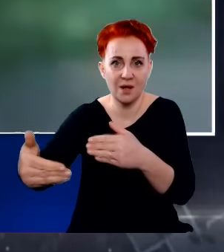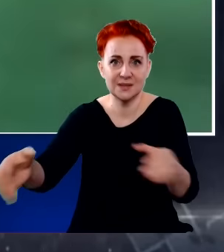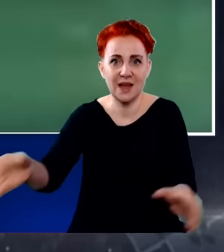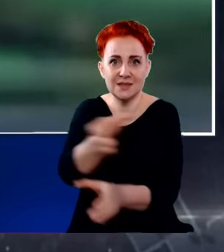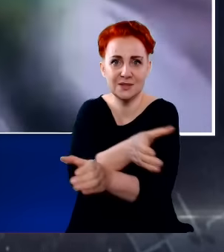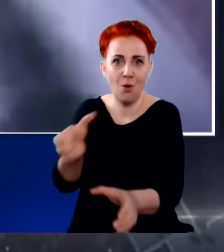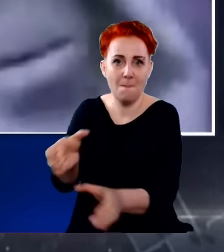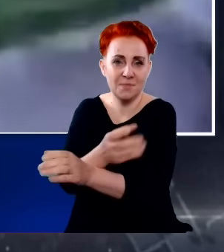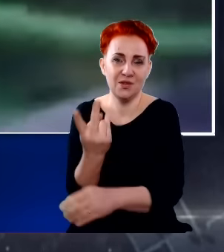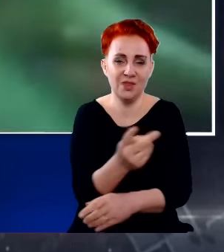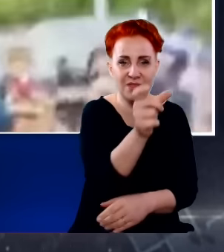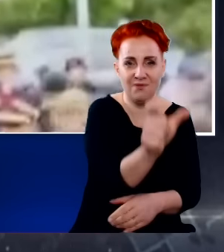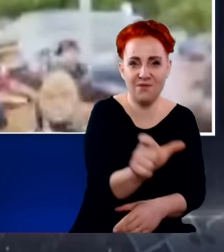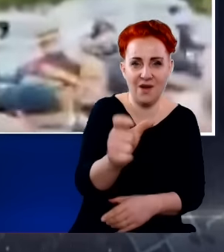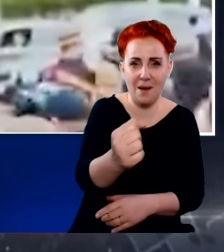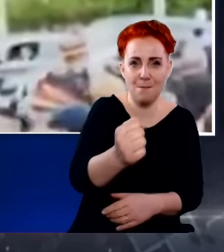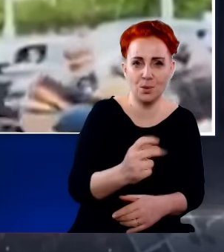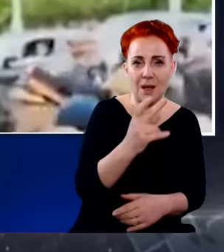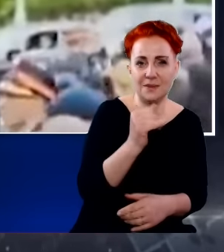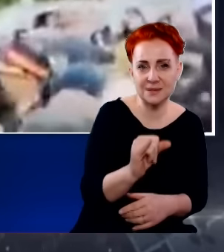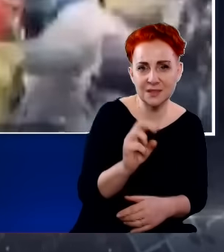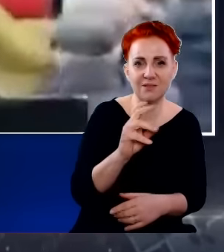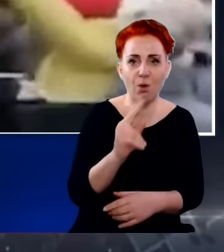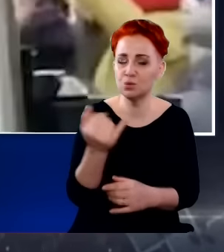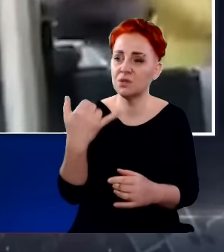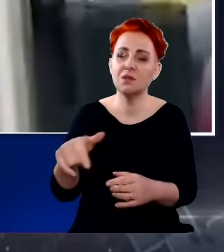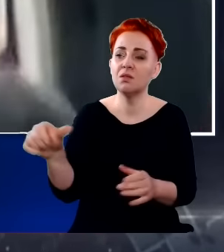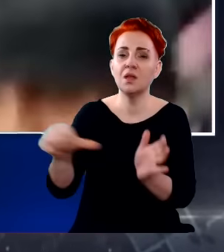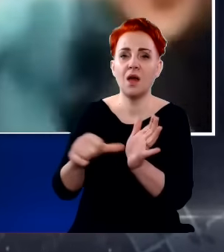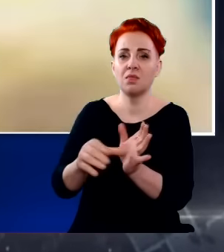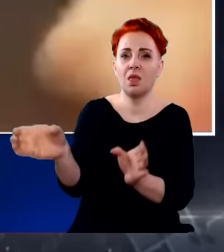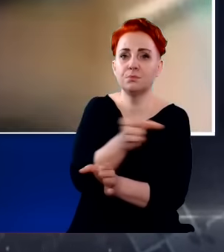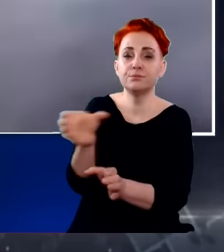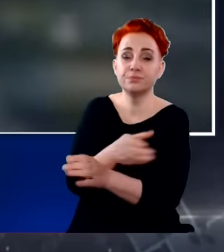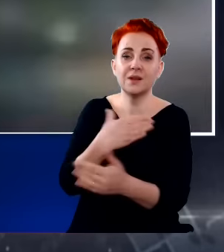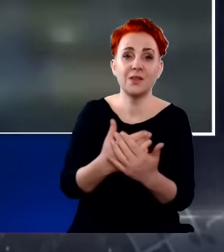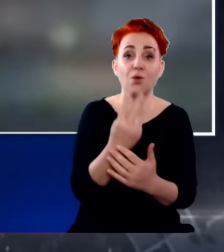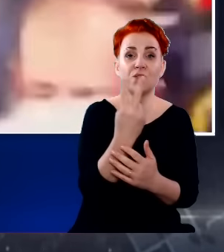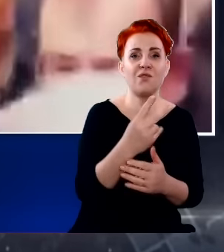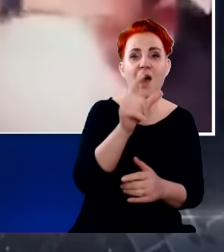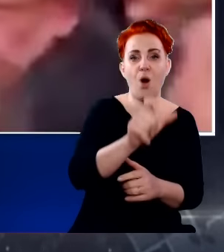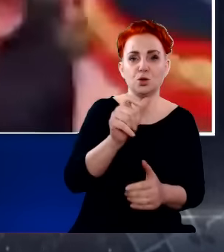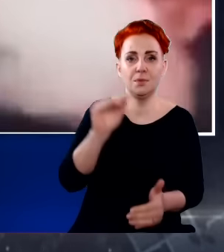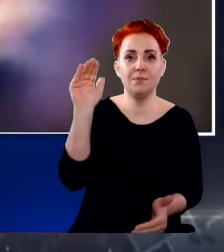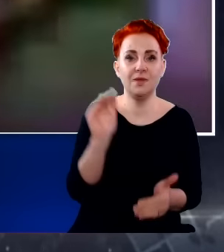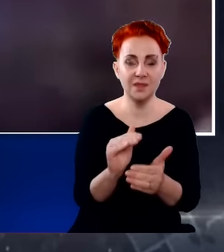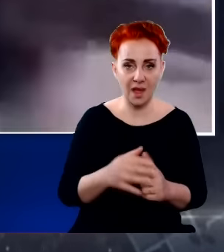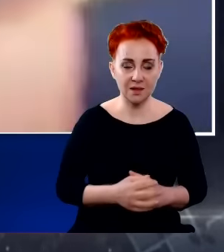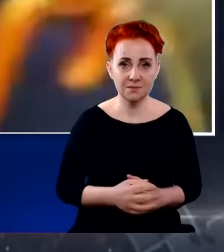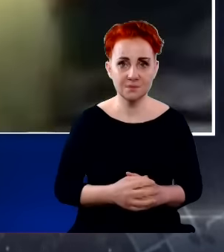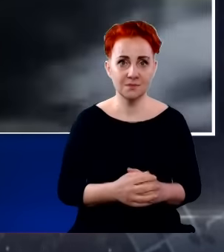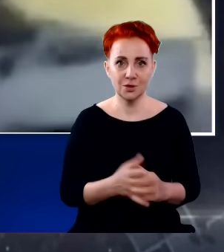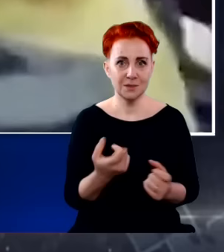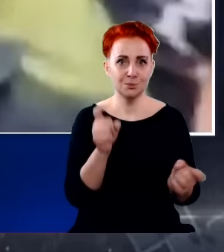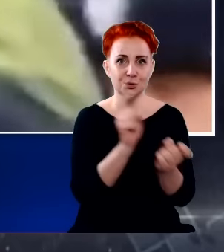zastępowania posłów Kamińskiego i Wąsika innymi posłami, czyli mamy 458 posłów, czyli niekonstytucyjny